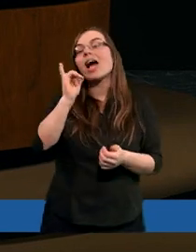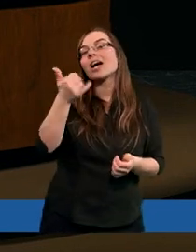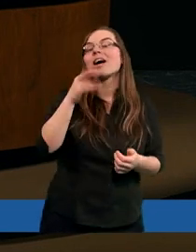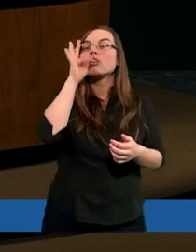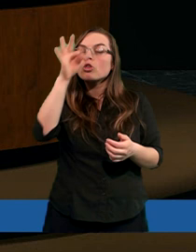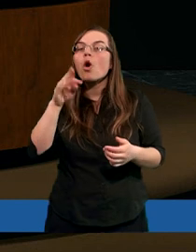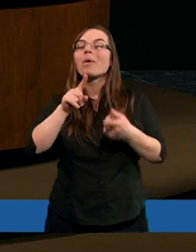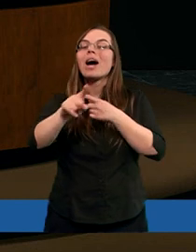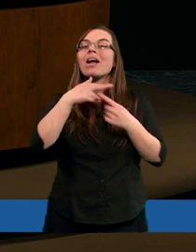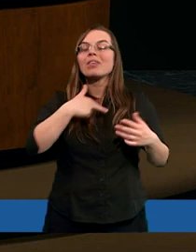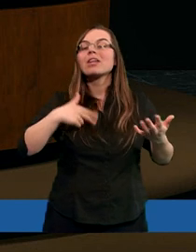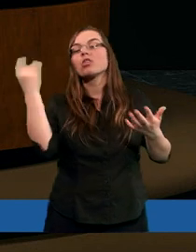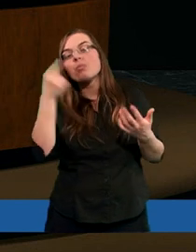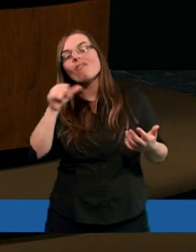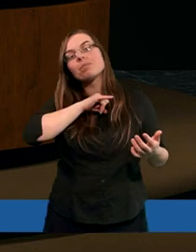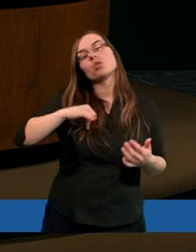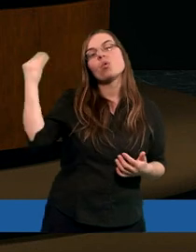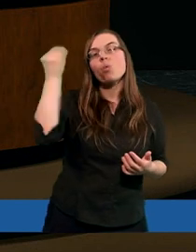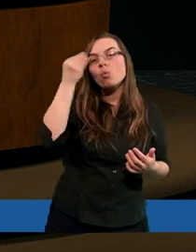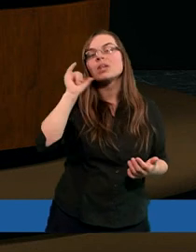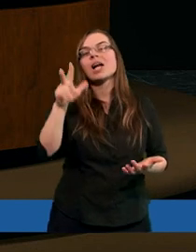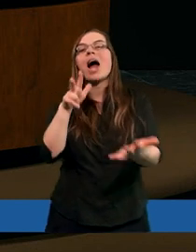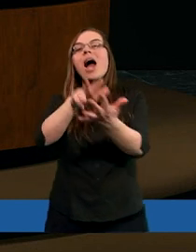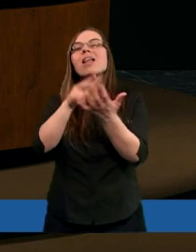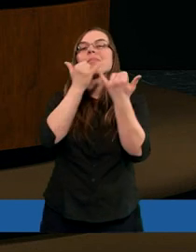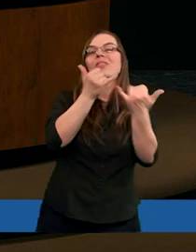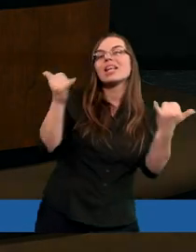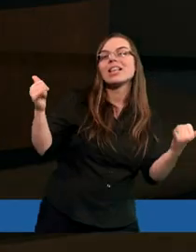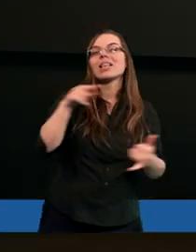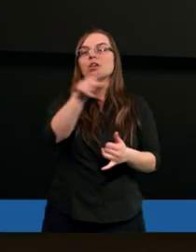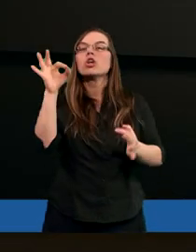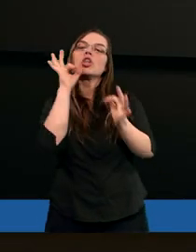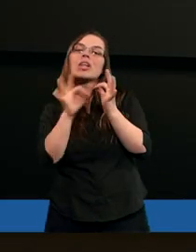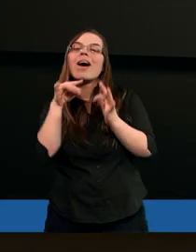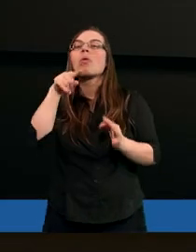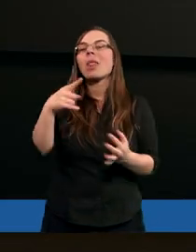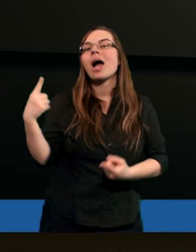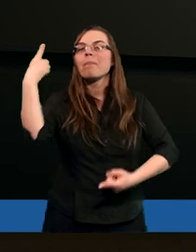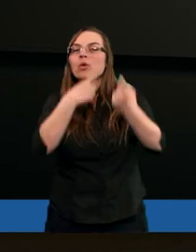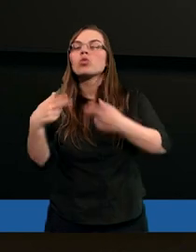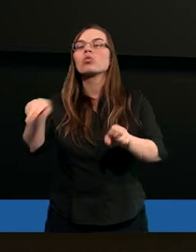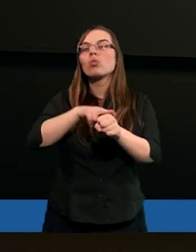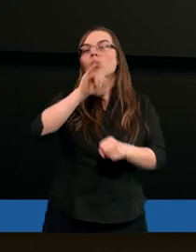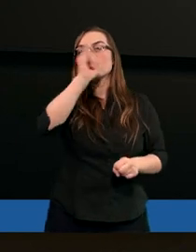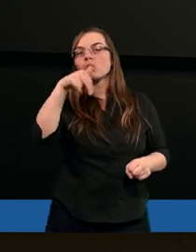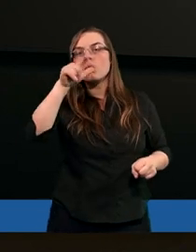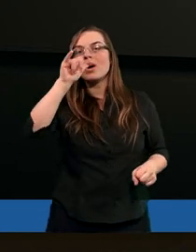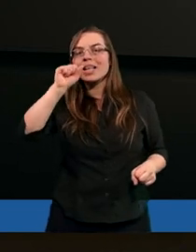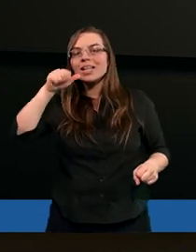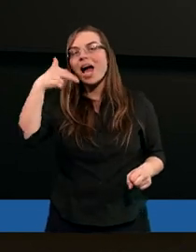dobra dla nas, tego powinniśmy się uczyć i my akceptować innych. Szczególnie ta myśl, którą Julian